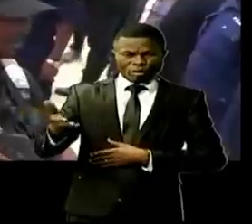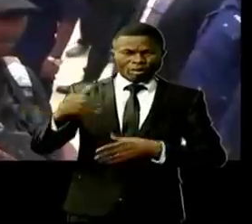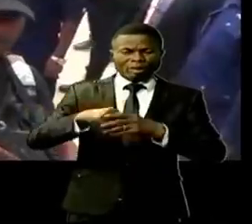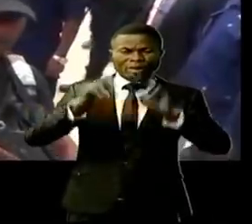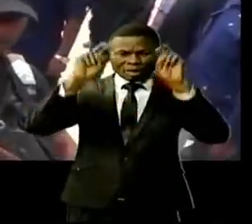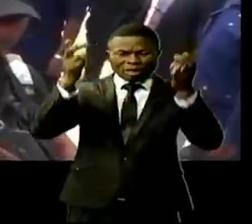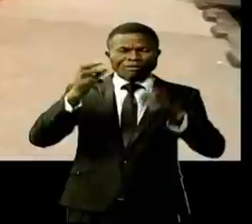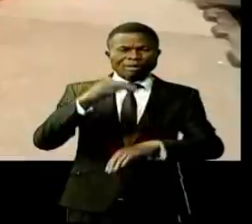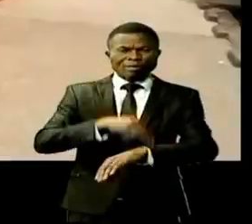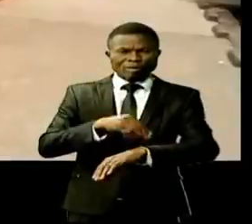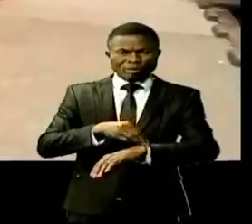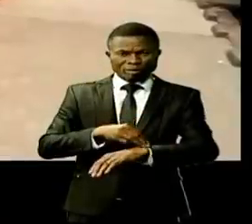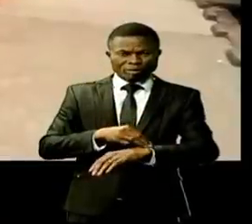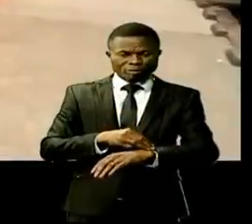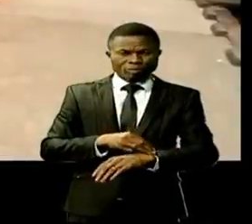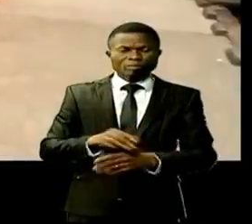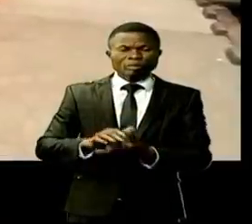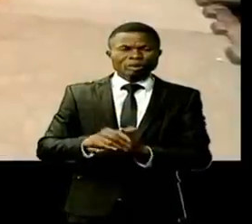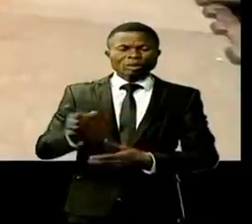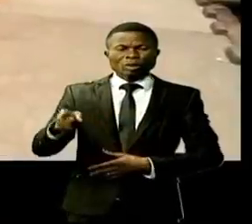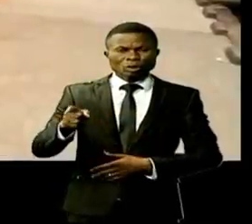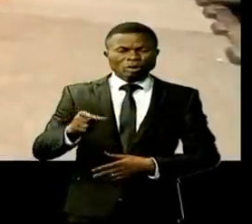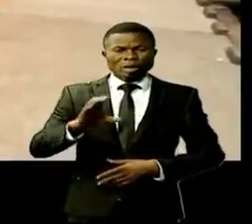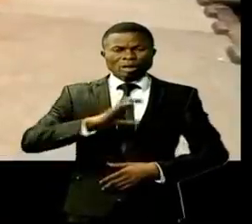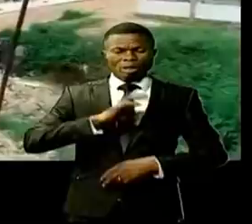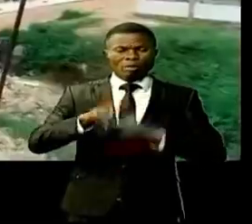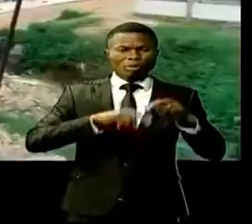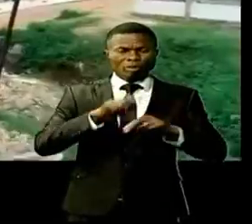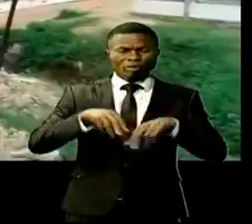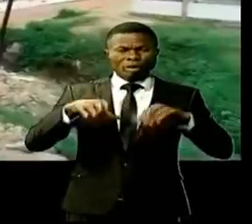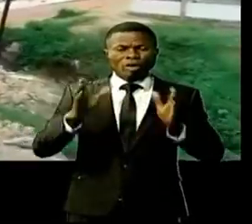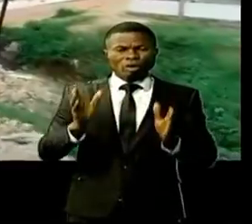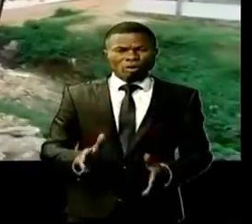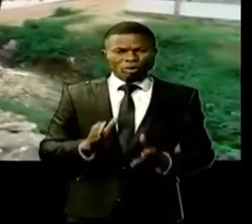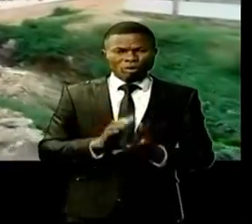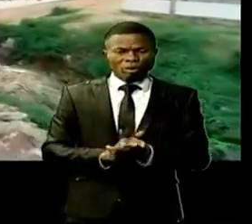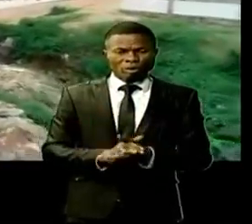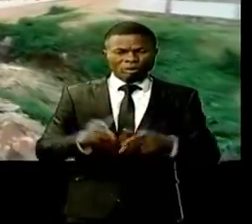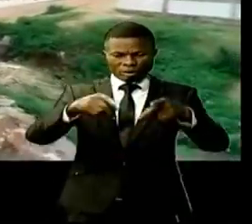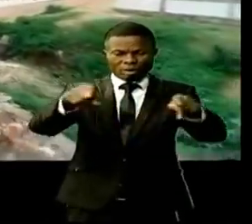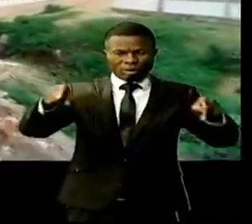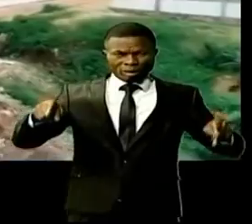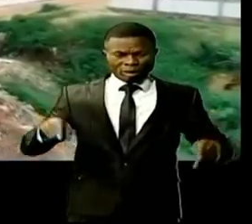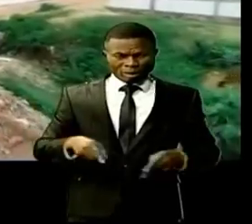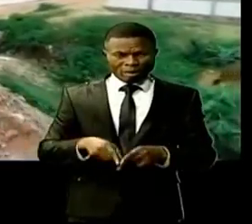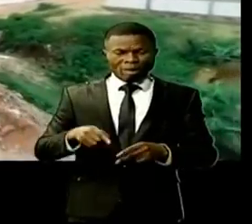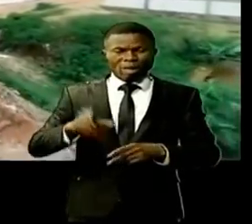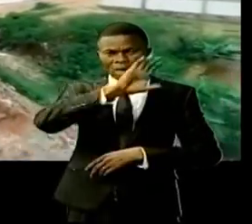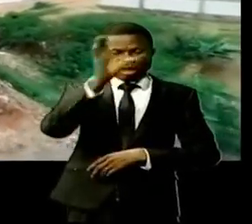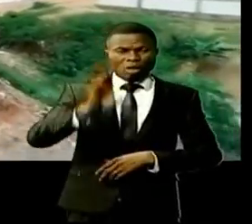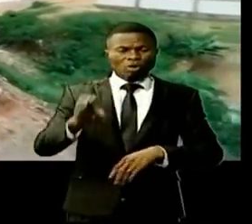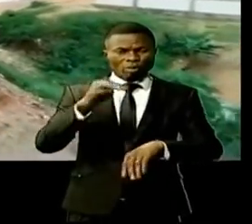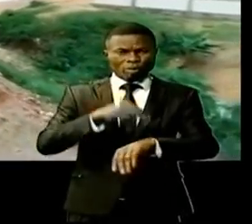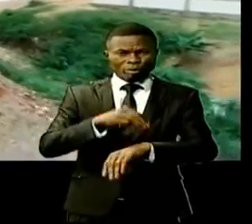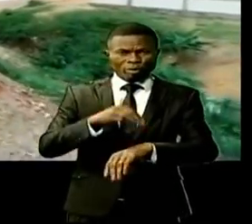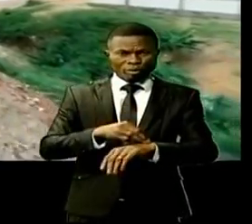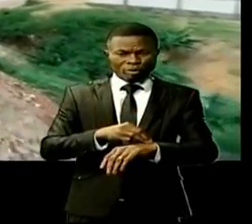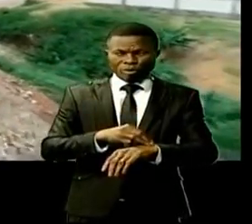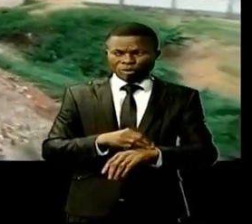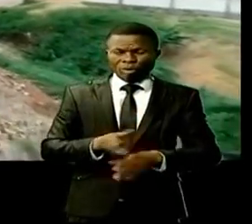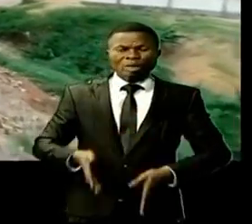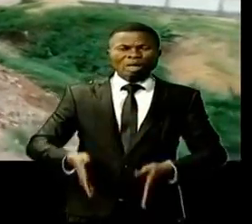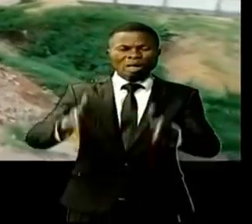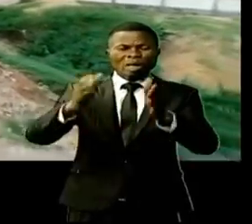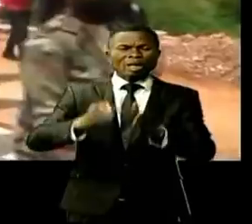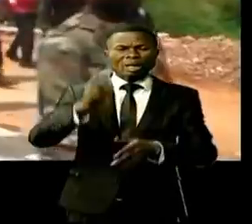la ville de Matadi. L'accès au commissariat provincial de la police nationale congolaise à la salle Ciné Palace dans la commune de Matadi, ses tronçons longs